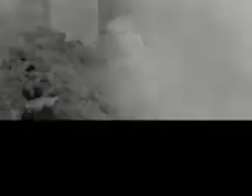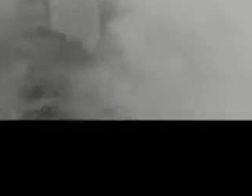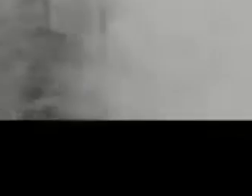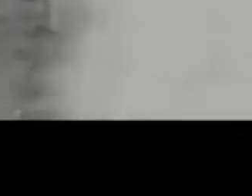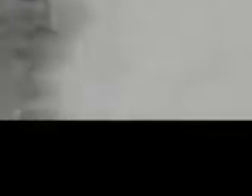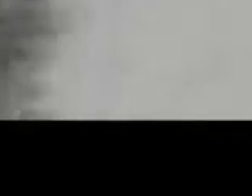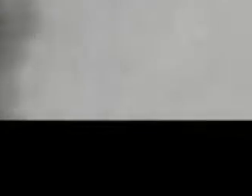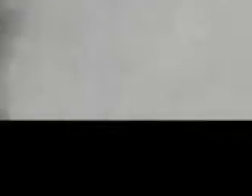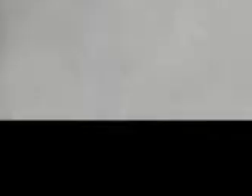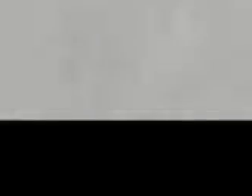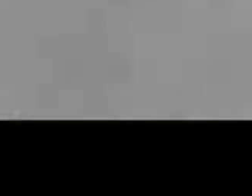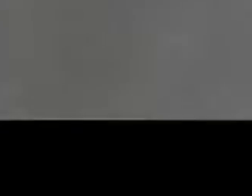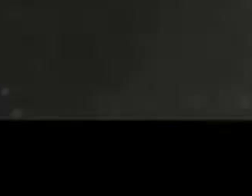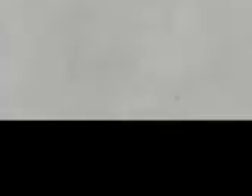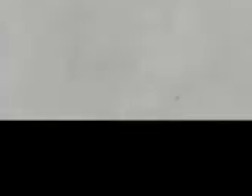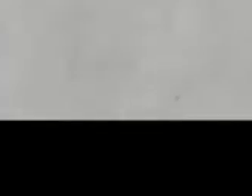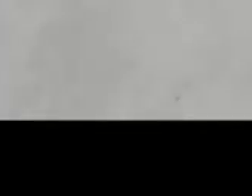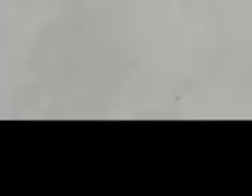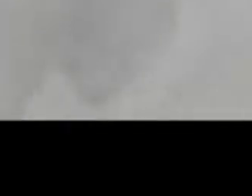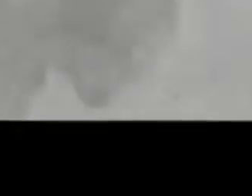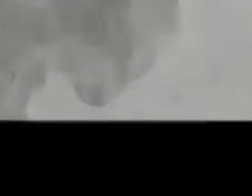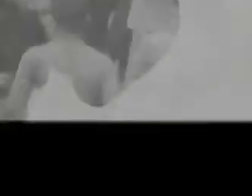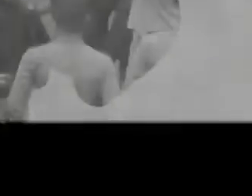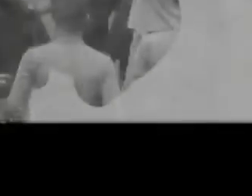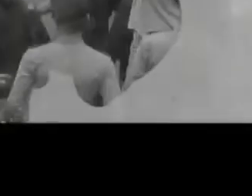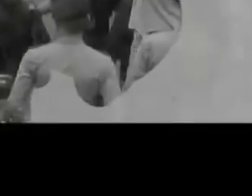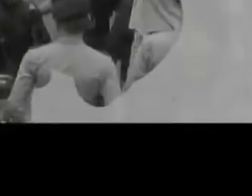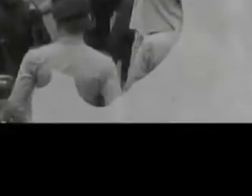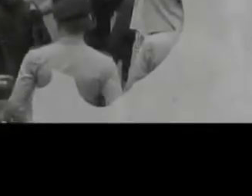seperti kabut yang hilang sebelum fajar.